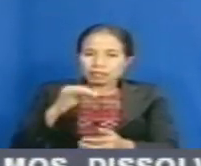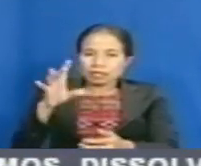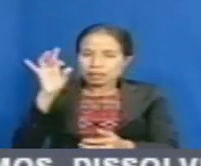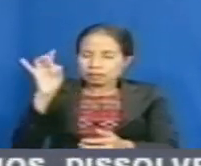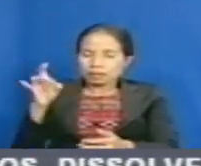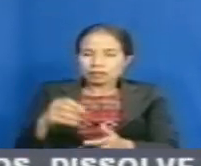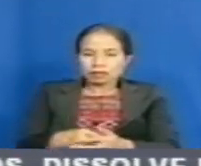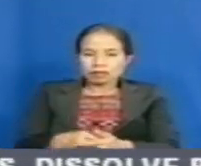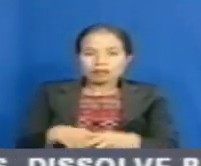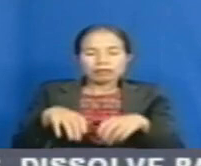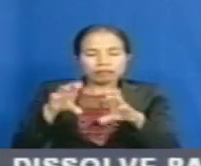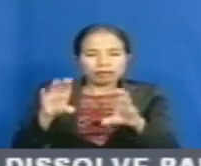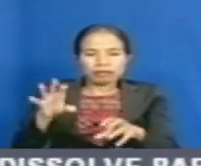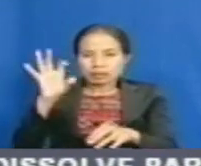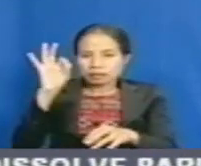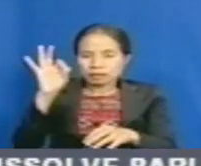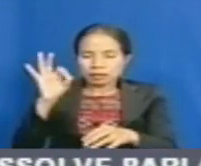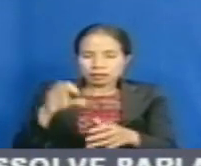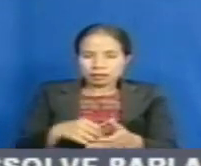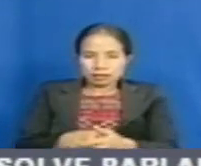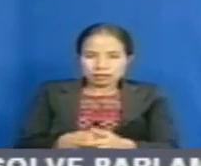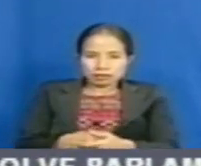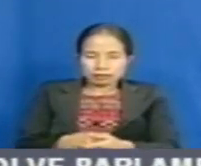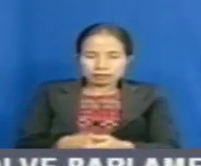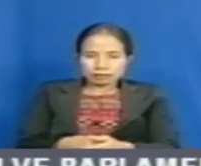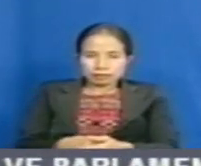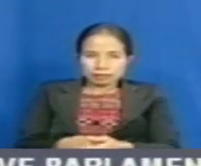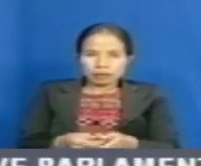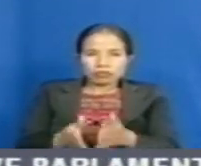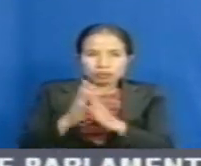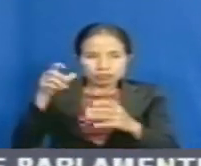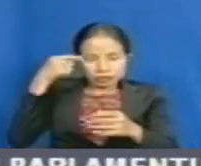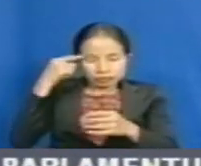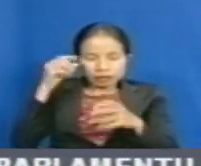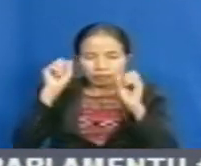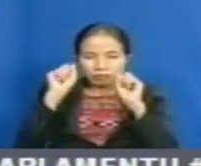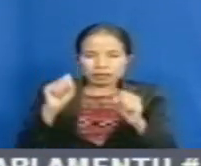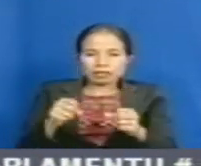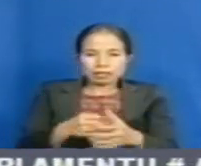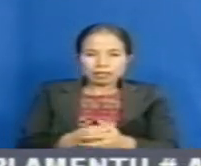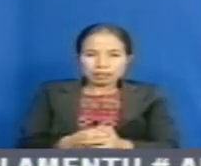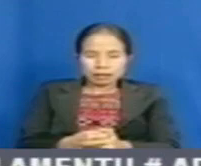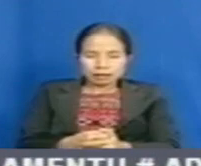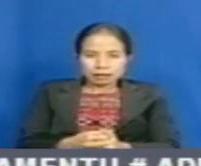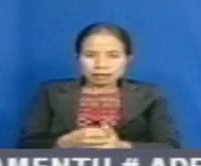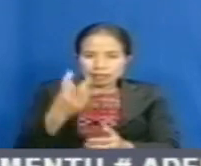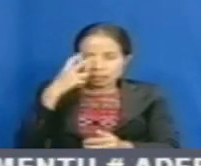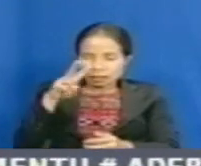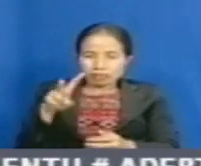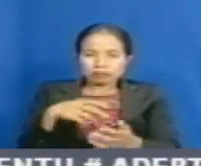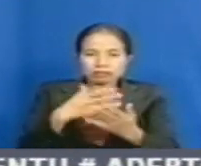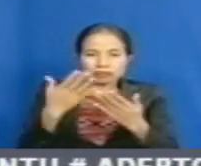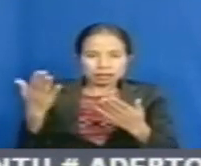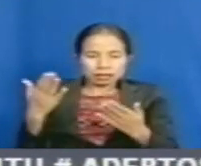me fa ang fali $9. Ami untun tipis. Kusuba governo par vele pe ha cetok sa sansar